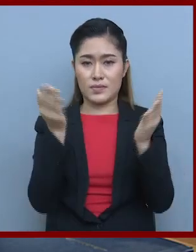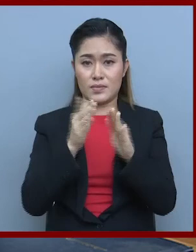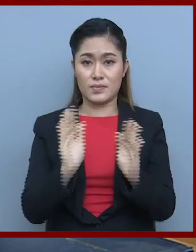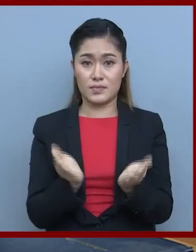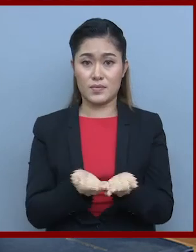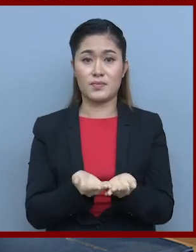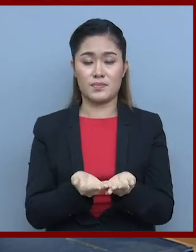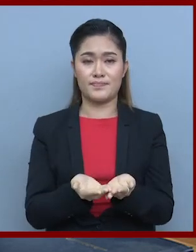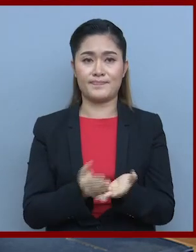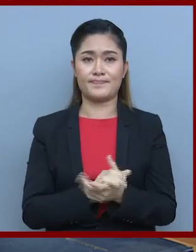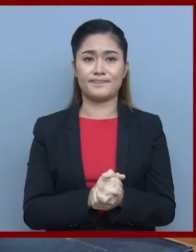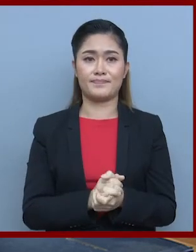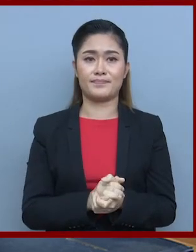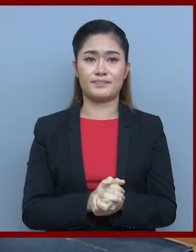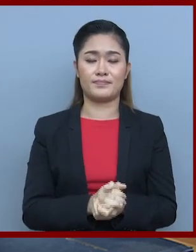าง